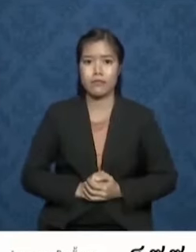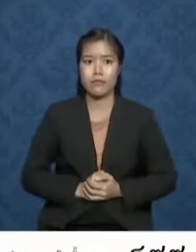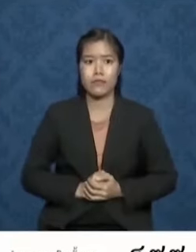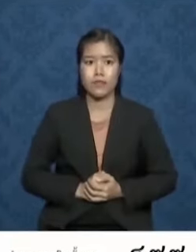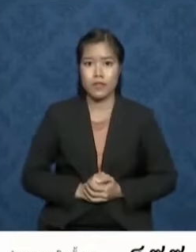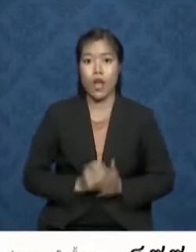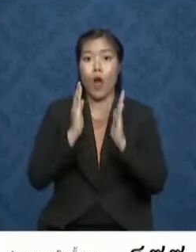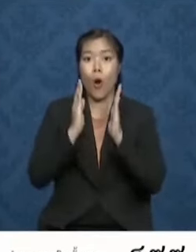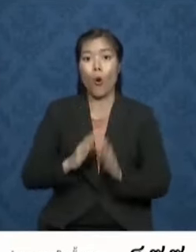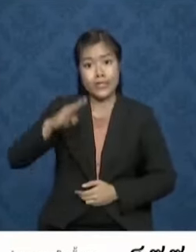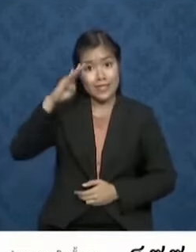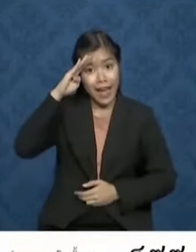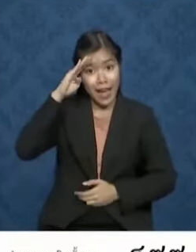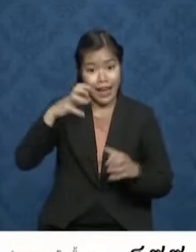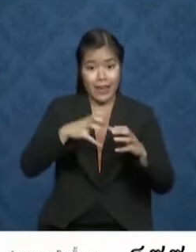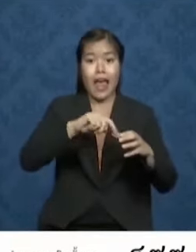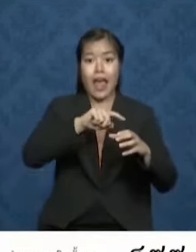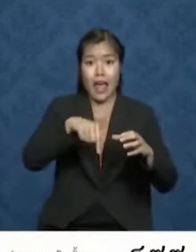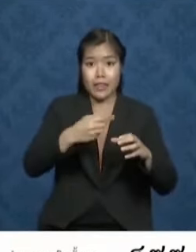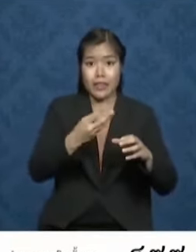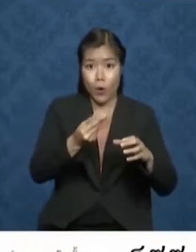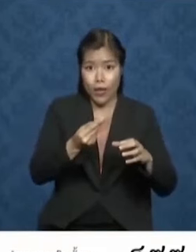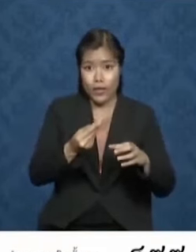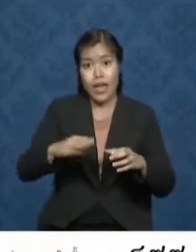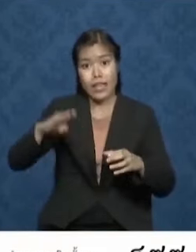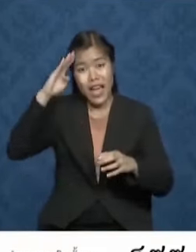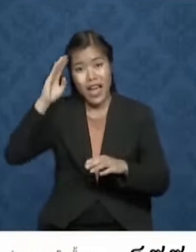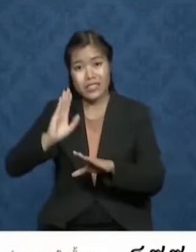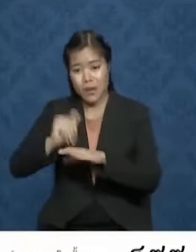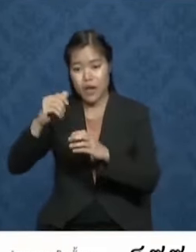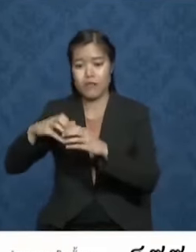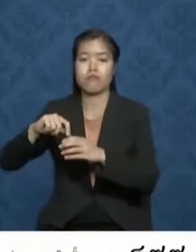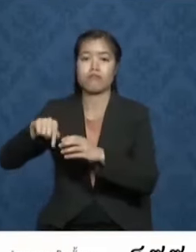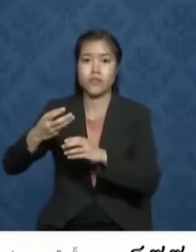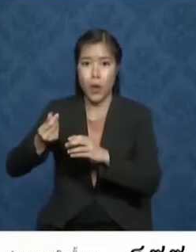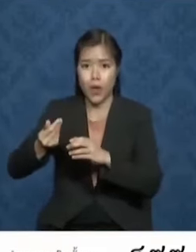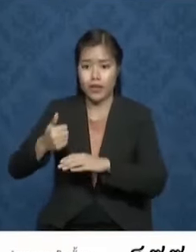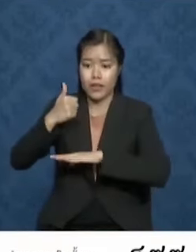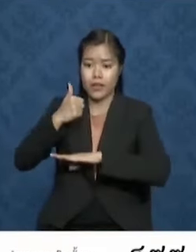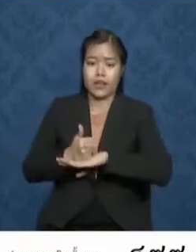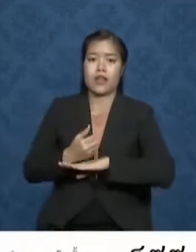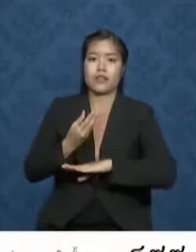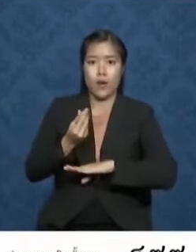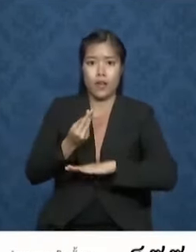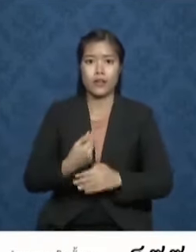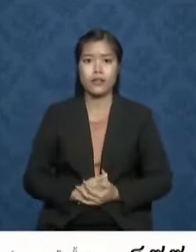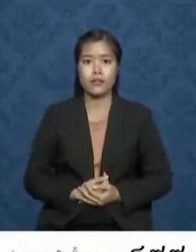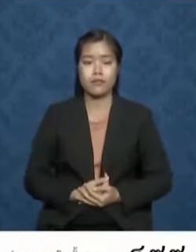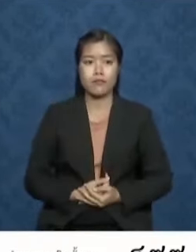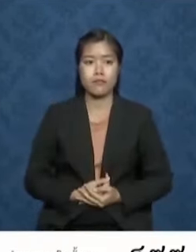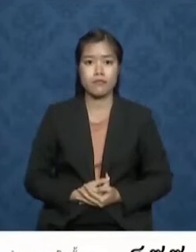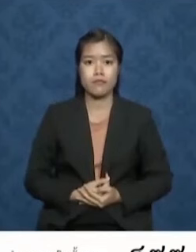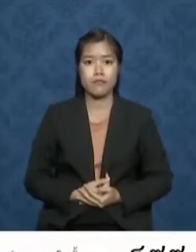ประจำการจำนวนเท่าไหร่และทหารมืออาชีพจำนวนเท่าไหร่และจำเป็นต้องมีนายพลจำนวนเท่าไหร่กันแน่